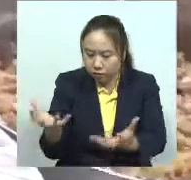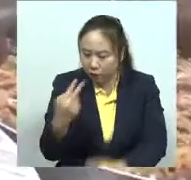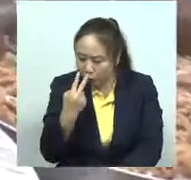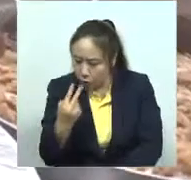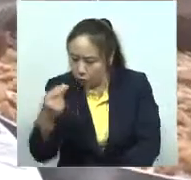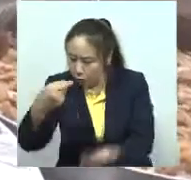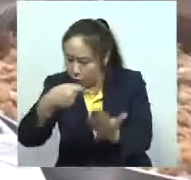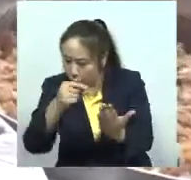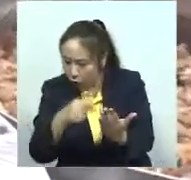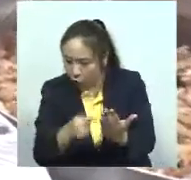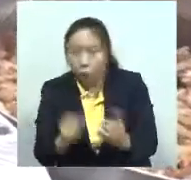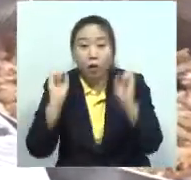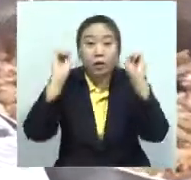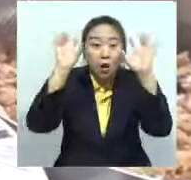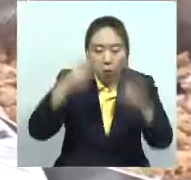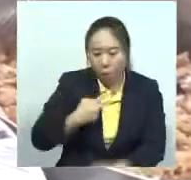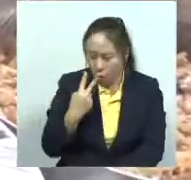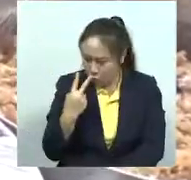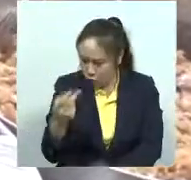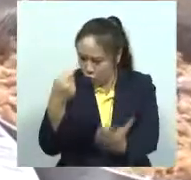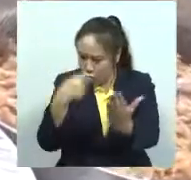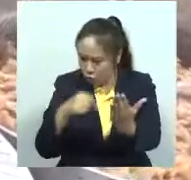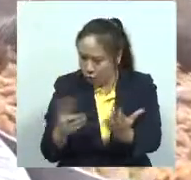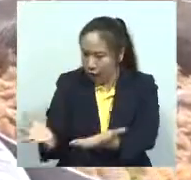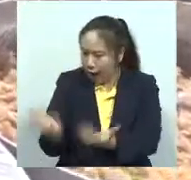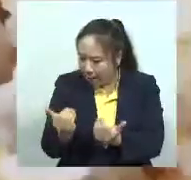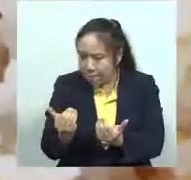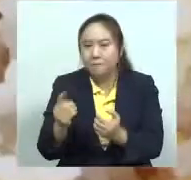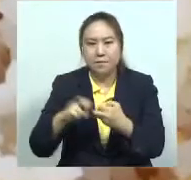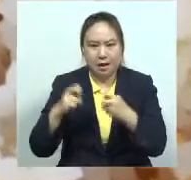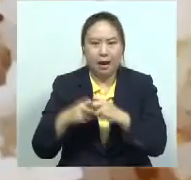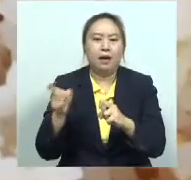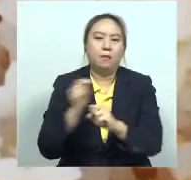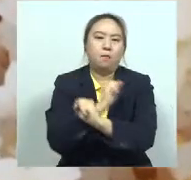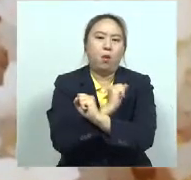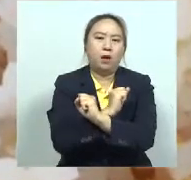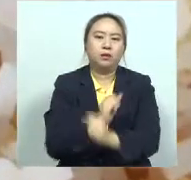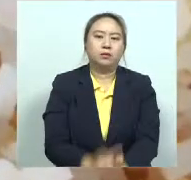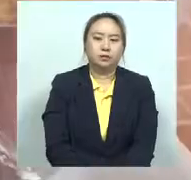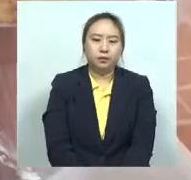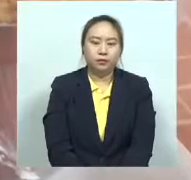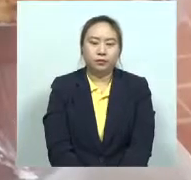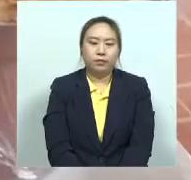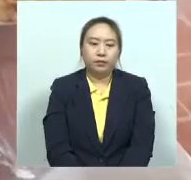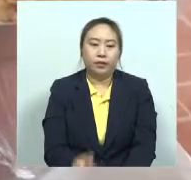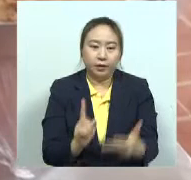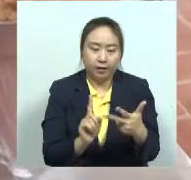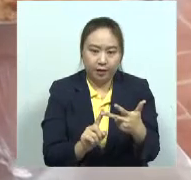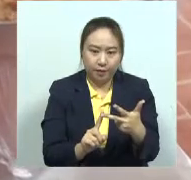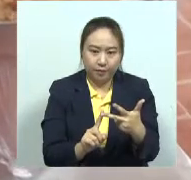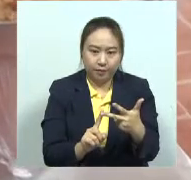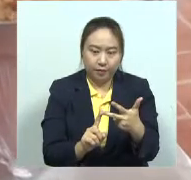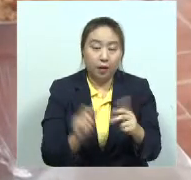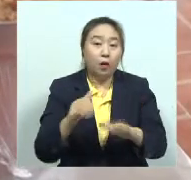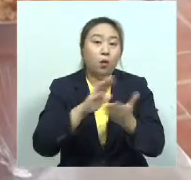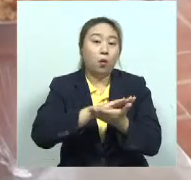การกวดขันและดูแลตรวจรับให้มีความเข้มงวดเพื่อป้องกันปัญหาที่อาจเกิดขึ้นได้ในอนาคตและประเด็นที่3